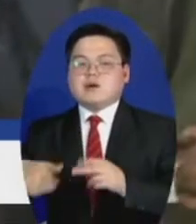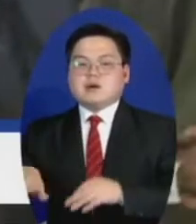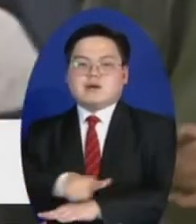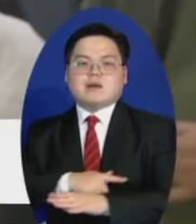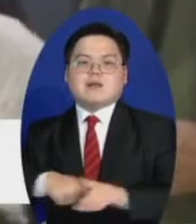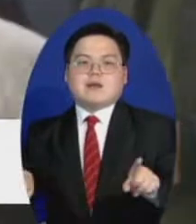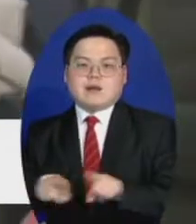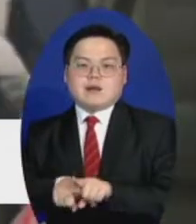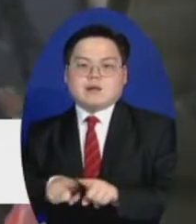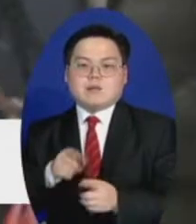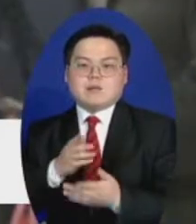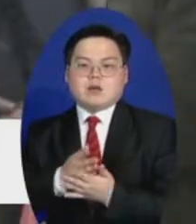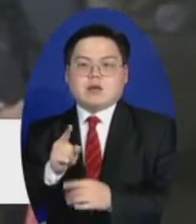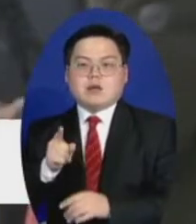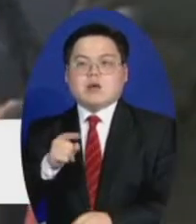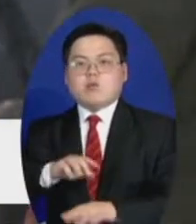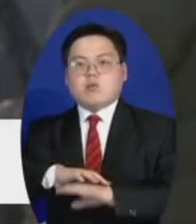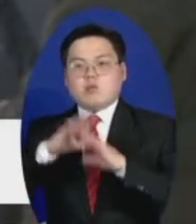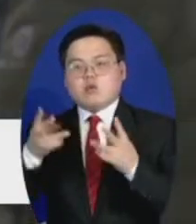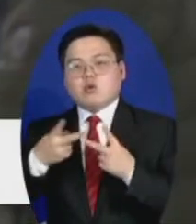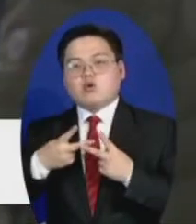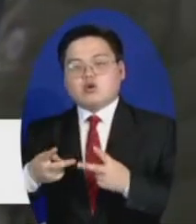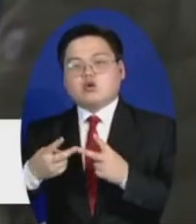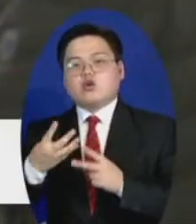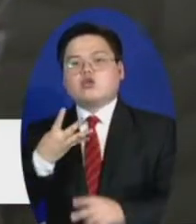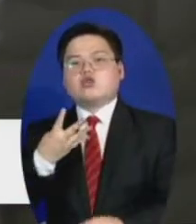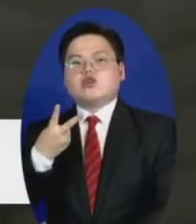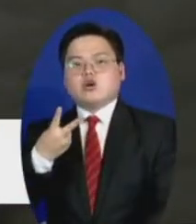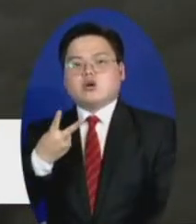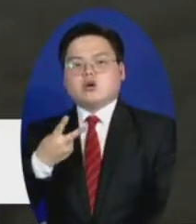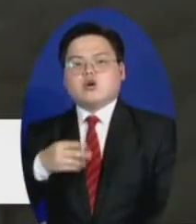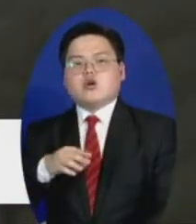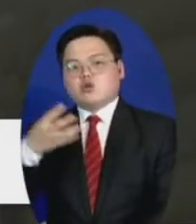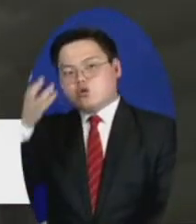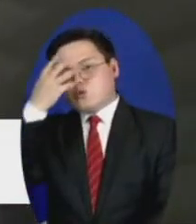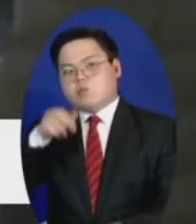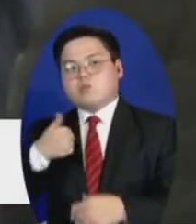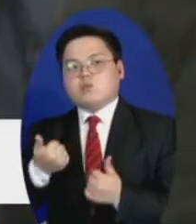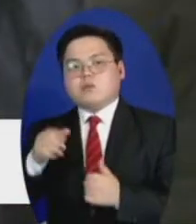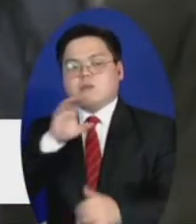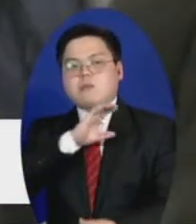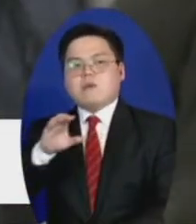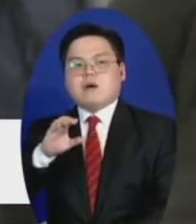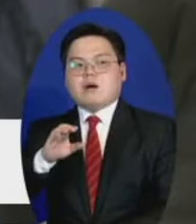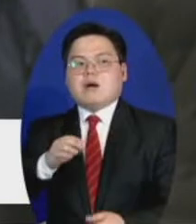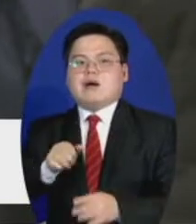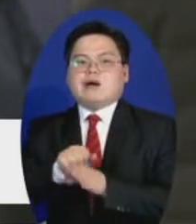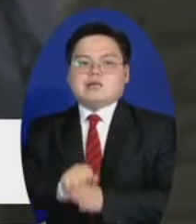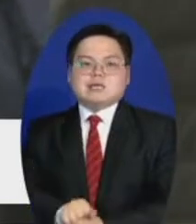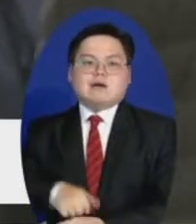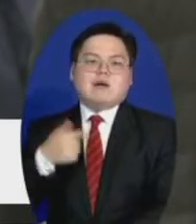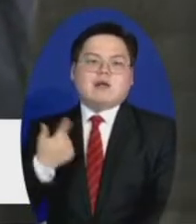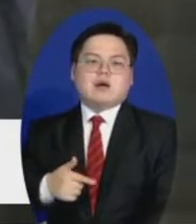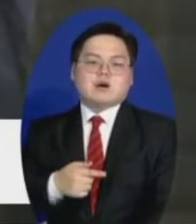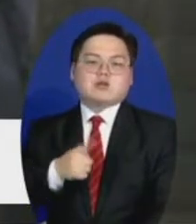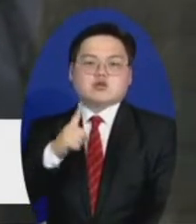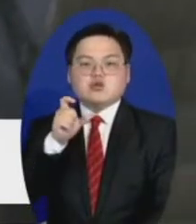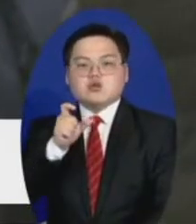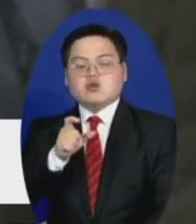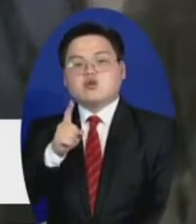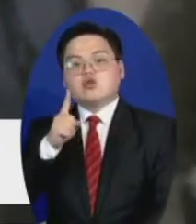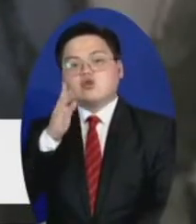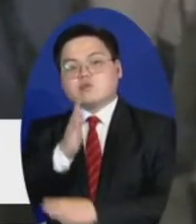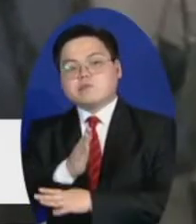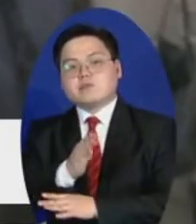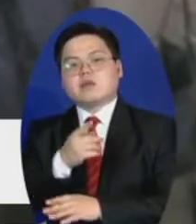юм үзүүлэлттэй байгаа. Нийт үйлчилгээний 42 орчим хувийг үзүүлж байгаа. Төрийн өөр бусад байгууллагууд харьцангуй ачаал жигд одоо өдөрт юу гэдэг 10-20 хүнд үйлчилж